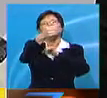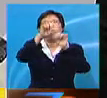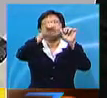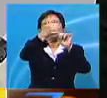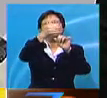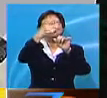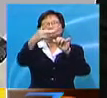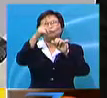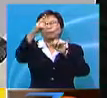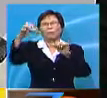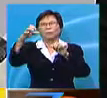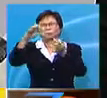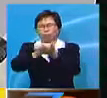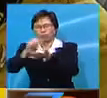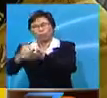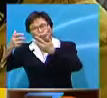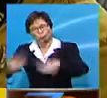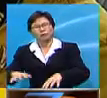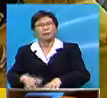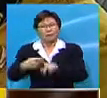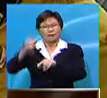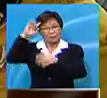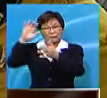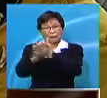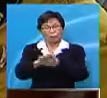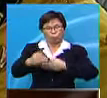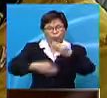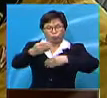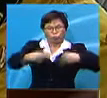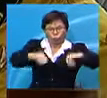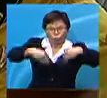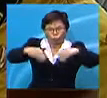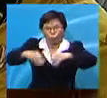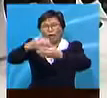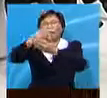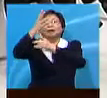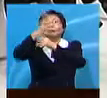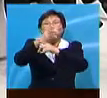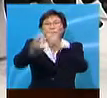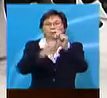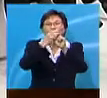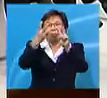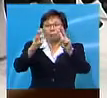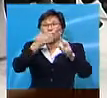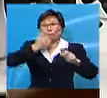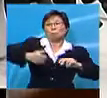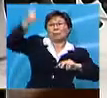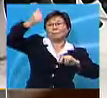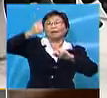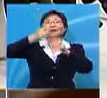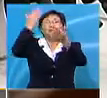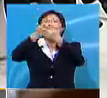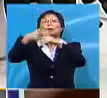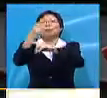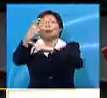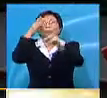10,115 booking That's booking namun beliau yakin prestasi jualan bagi separuh kedua 2016 akan lebih baik dengan sasaran